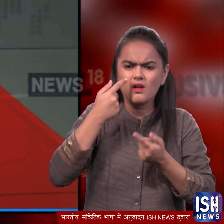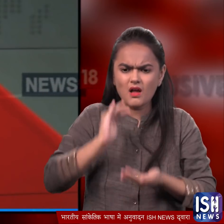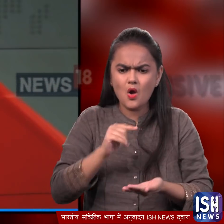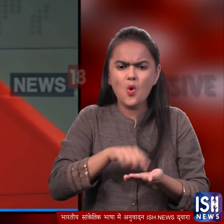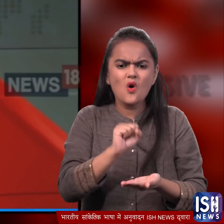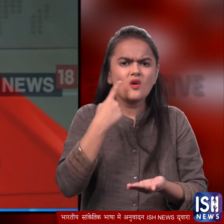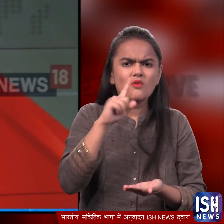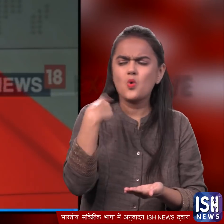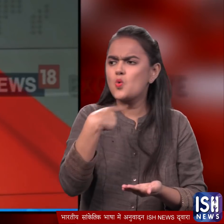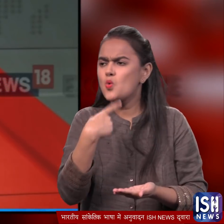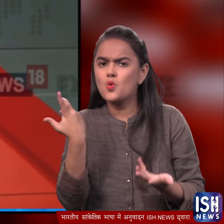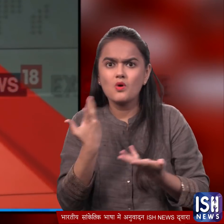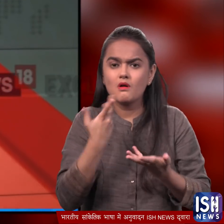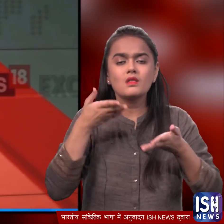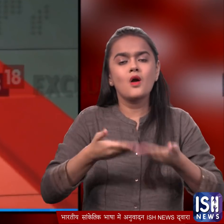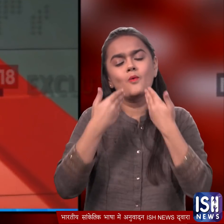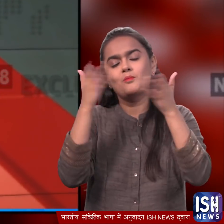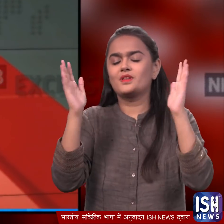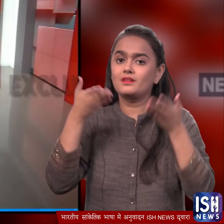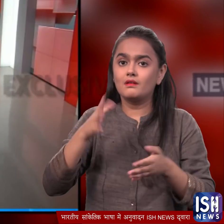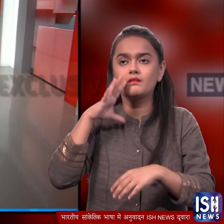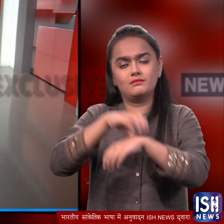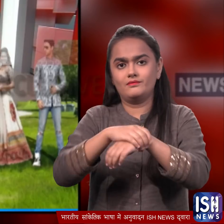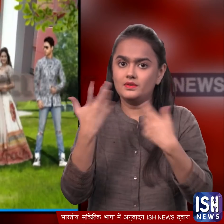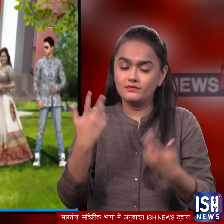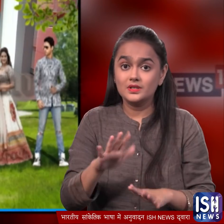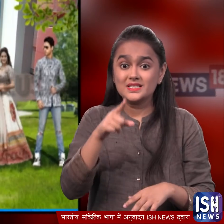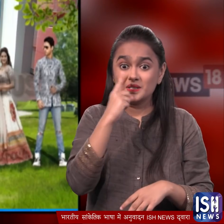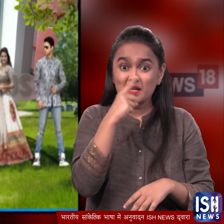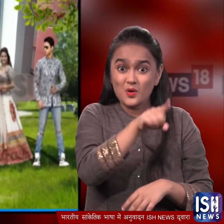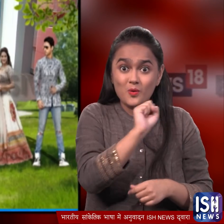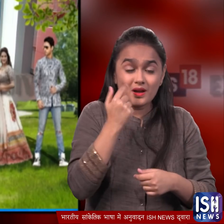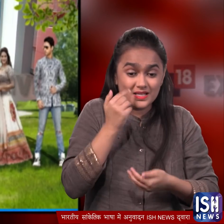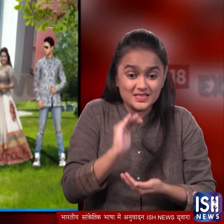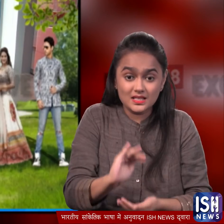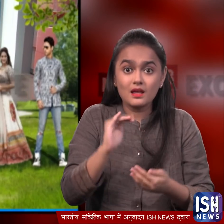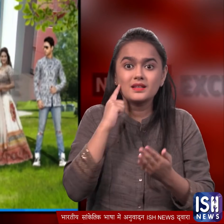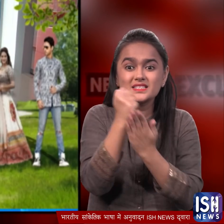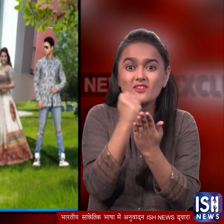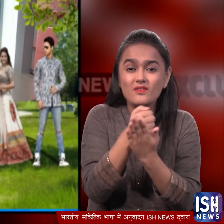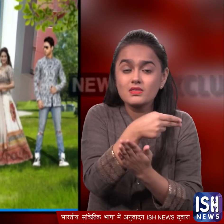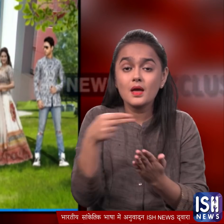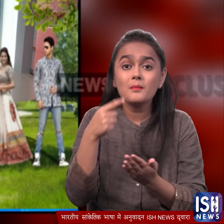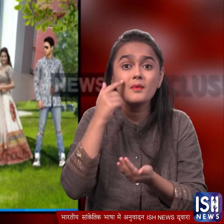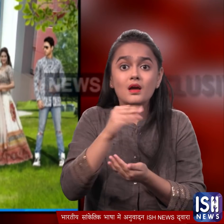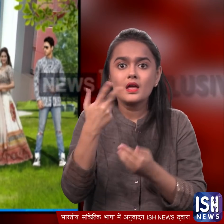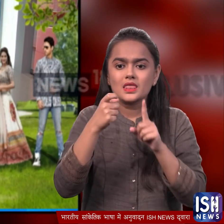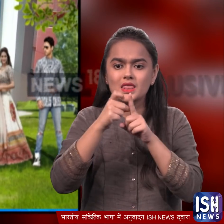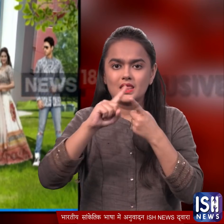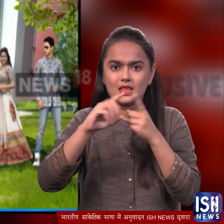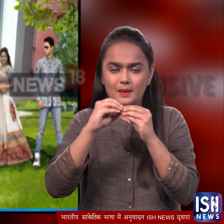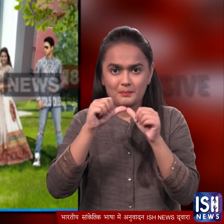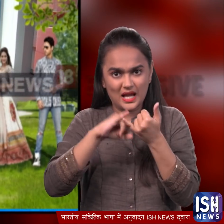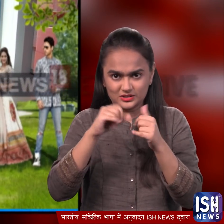बना सस्पेंस खत्म हो गया। News18.com की रिपोर्ट है कि नुसरत जहां ने अपने बच्चे के बर्थ सर्टिफिकेट पर बच्चे के पिता का